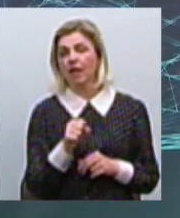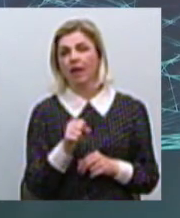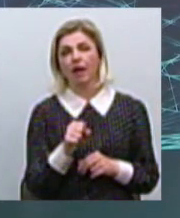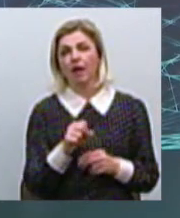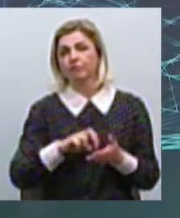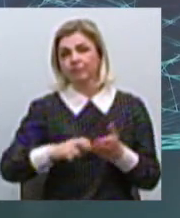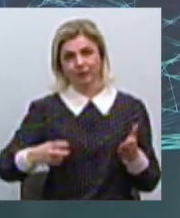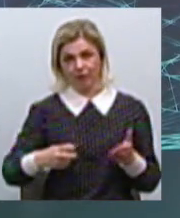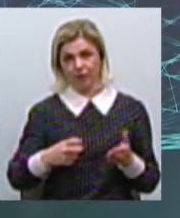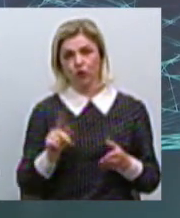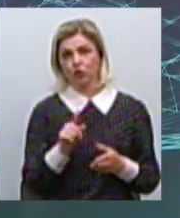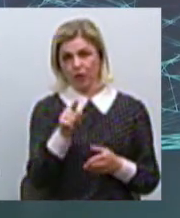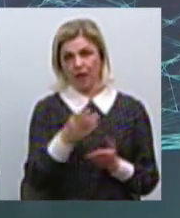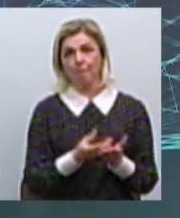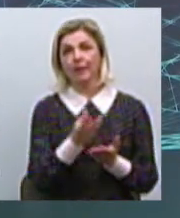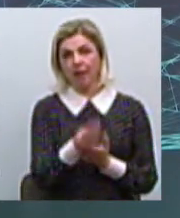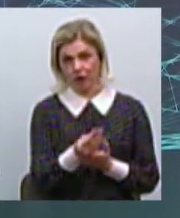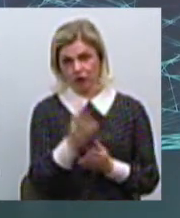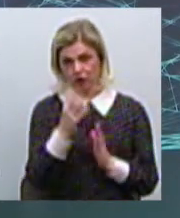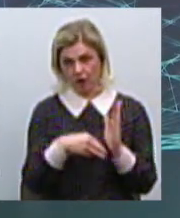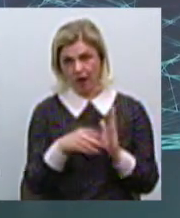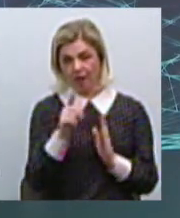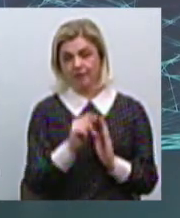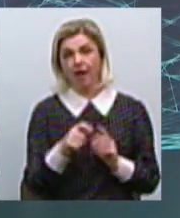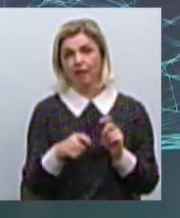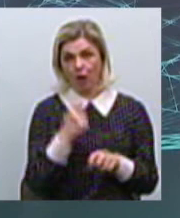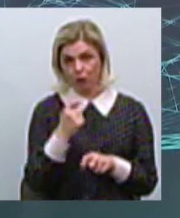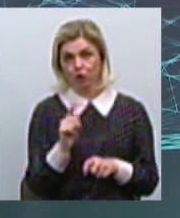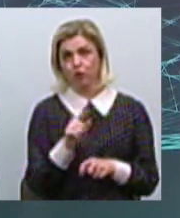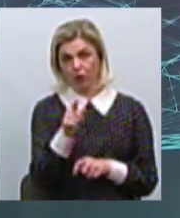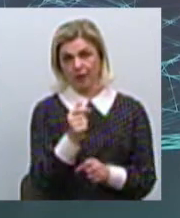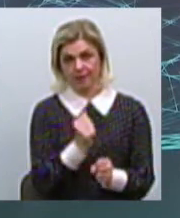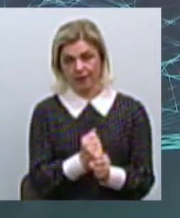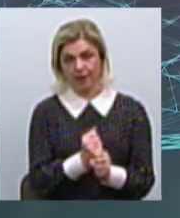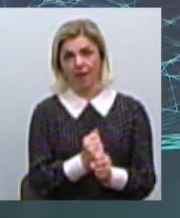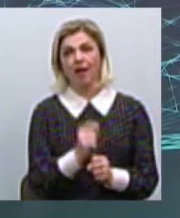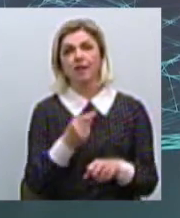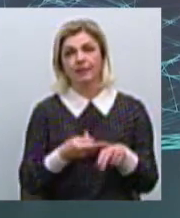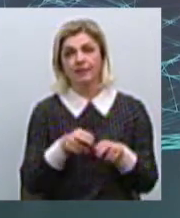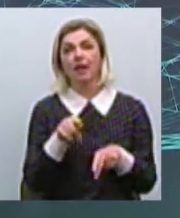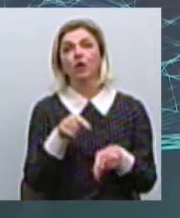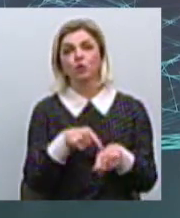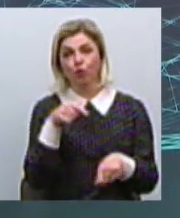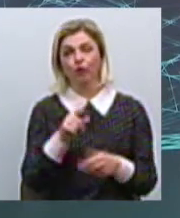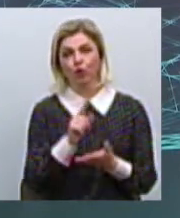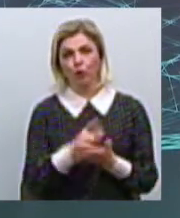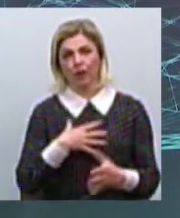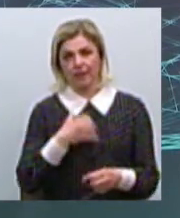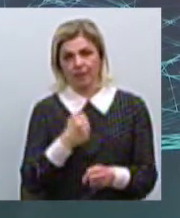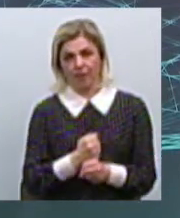невідворотність того, що ви сплатите штраф за те порушення, яке ви створили. Ось це відчуття має дисциплінувати